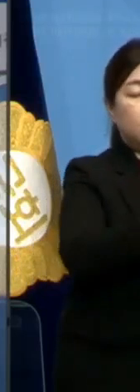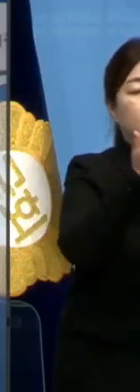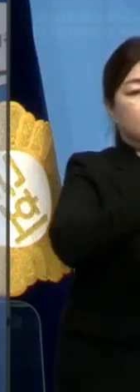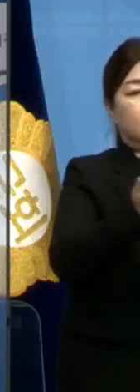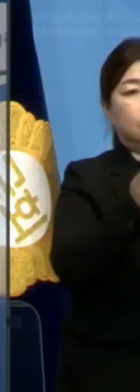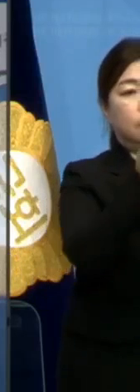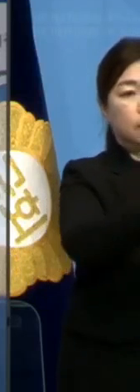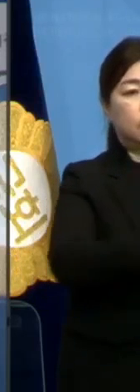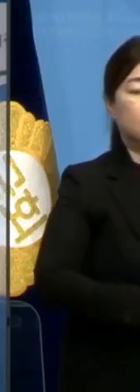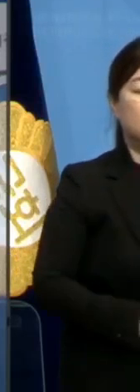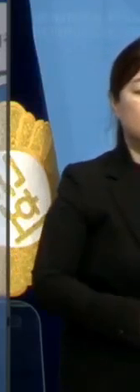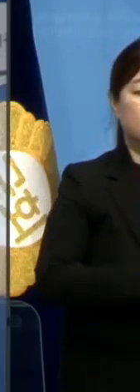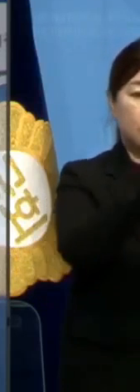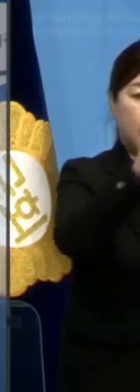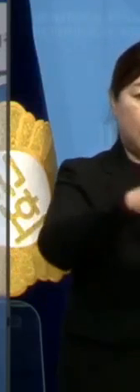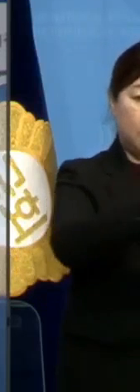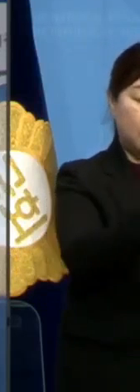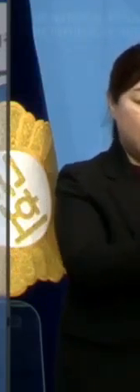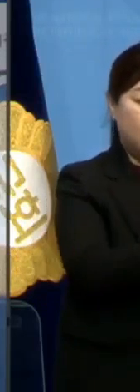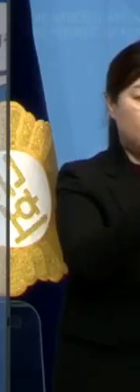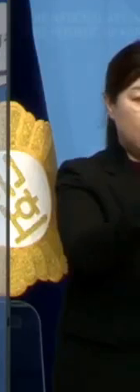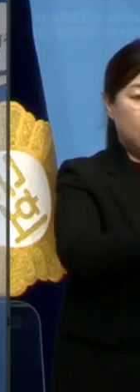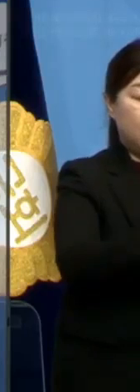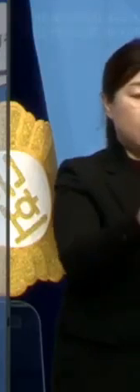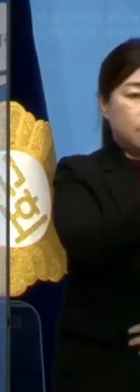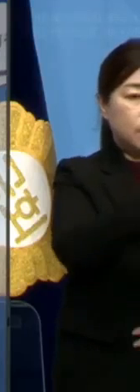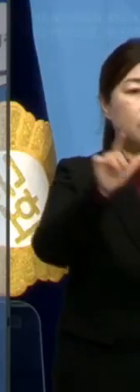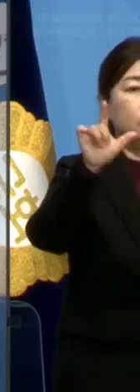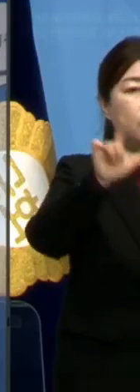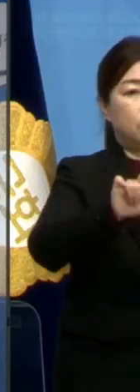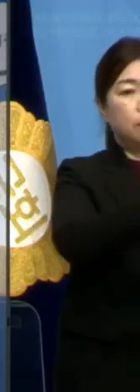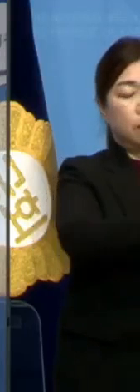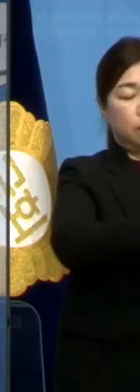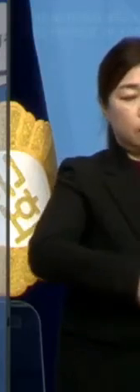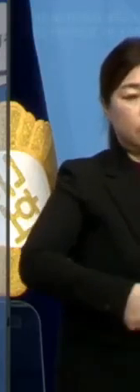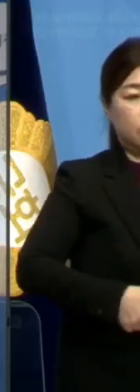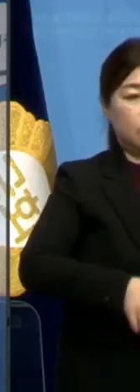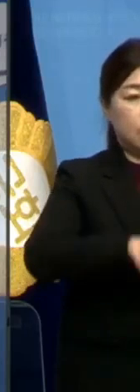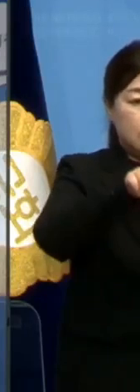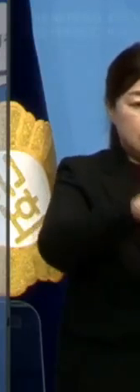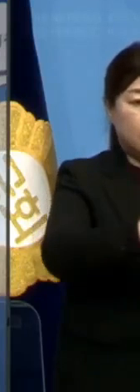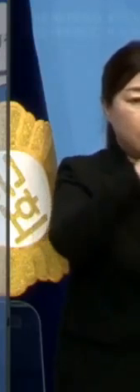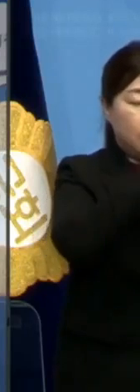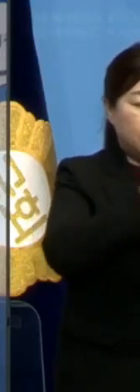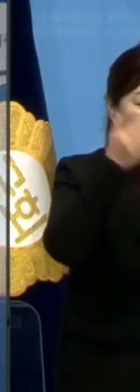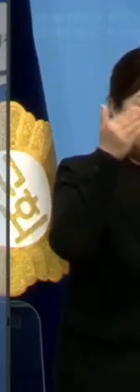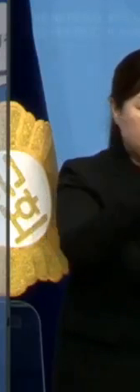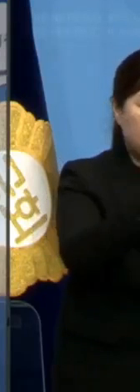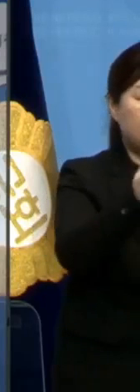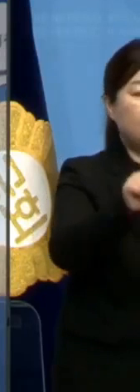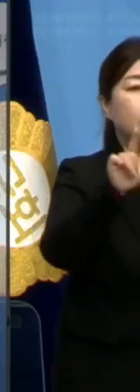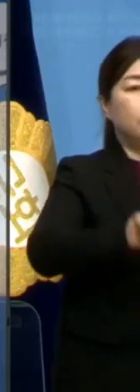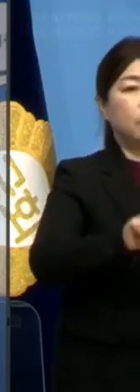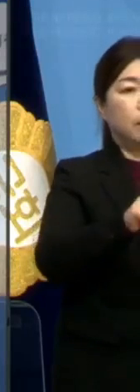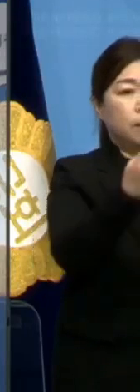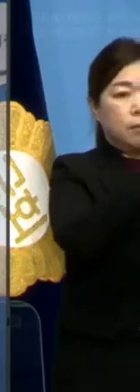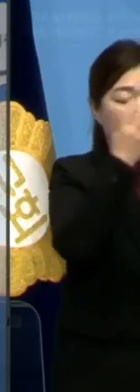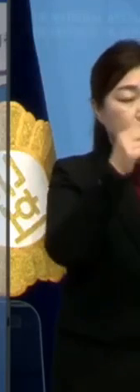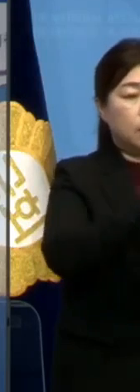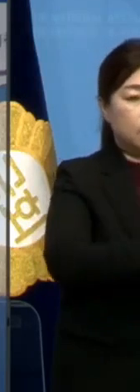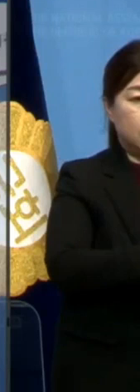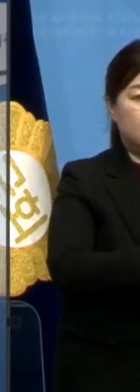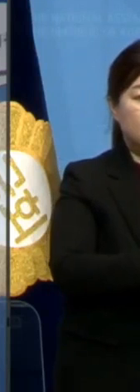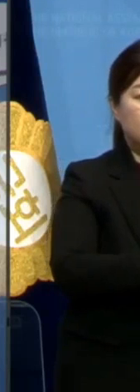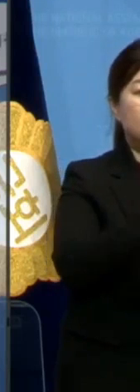요청합니다. 제1야당은 보다 큰 모습이어야 합니다. 눈앞의 이익에 집착하는 현명한 태도에서